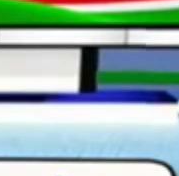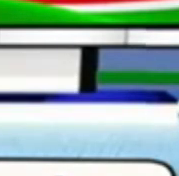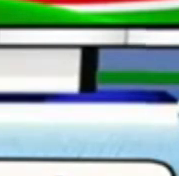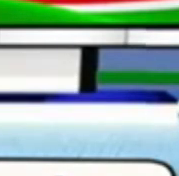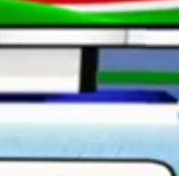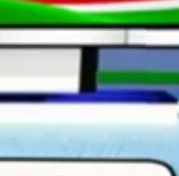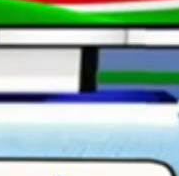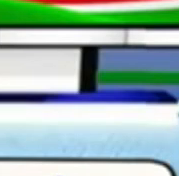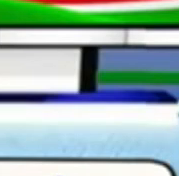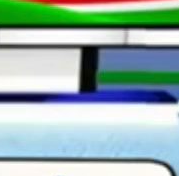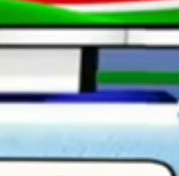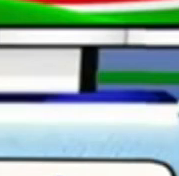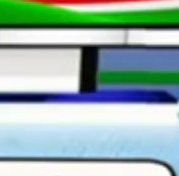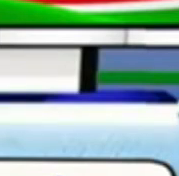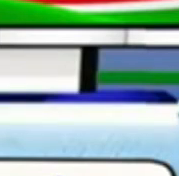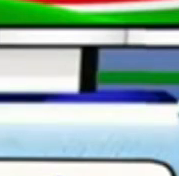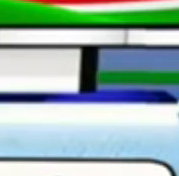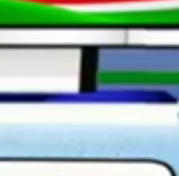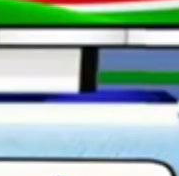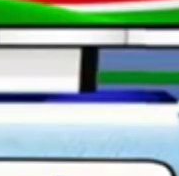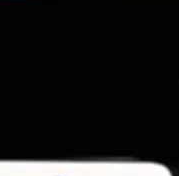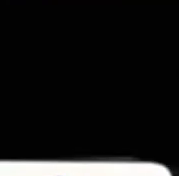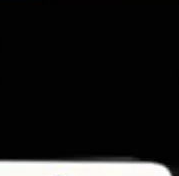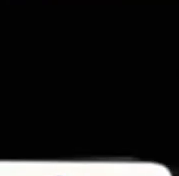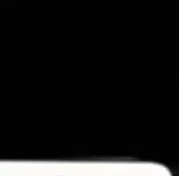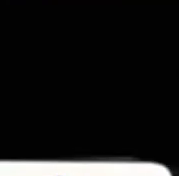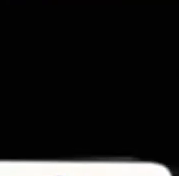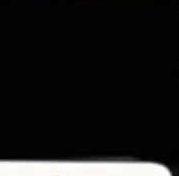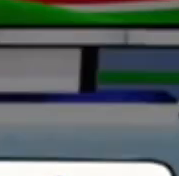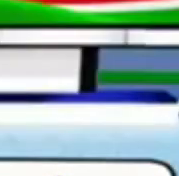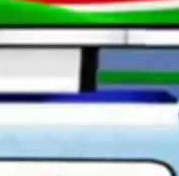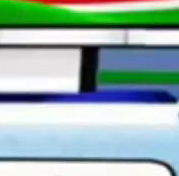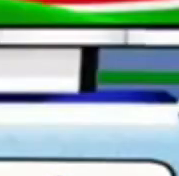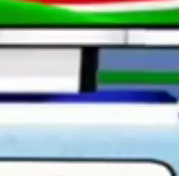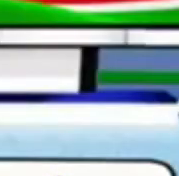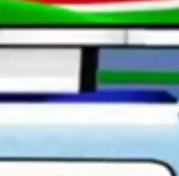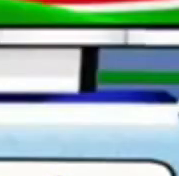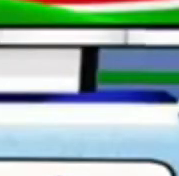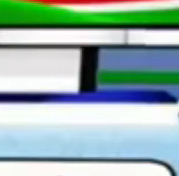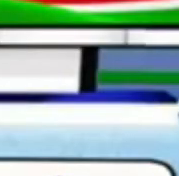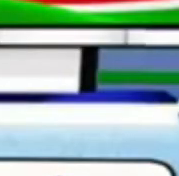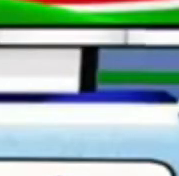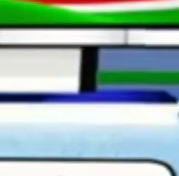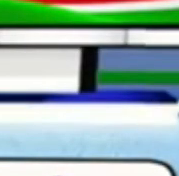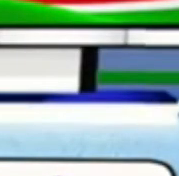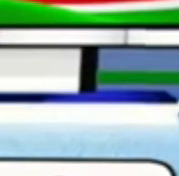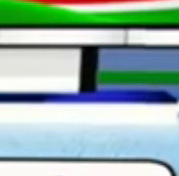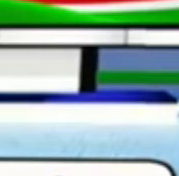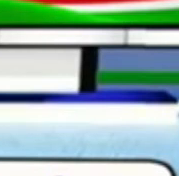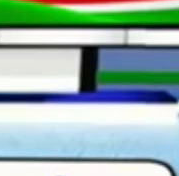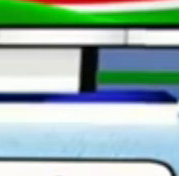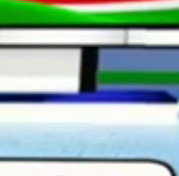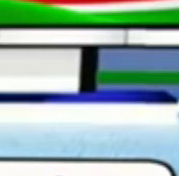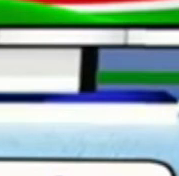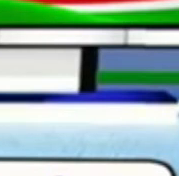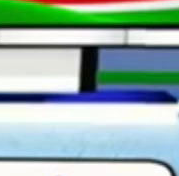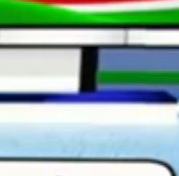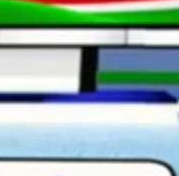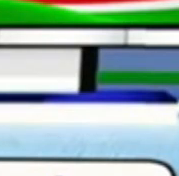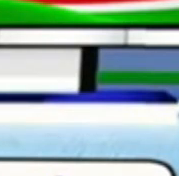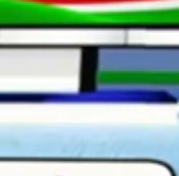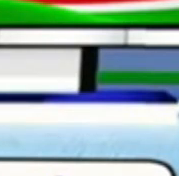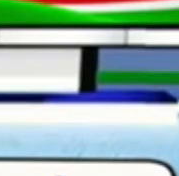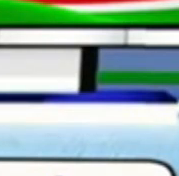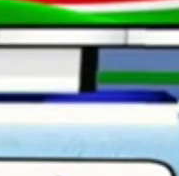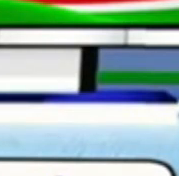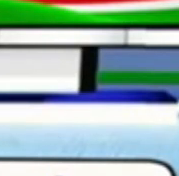amekuwa kiwete, amekuwa amelema mguu mmoja, na sahi ametema. Wakuja wameshika zile mikogojo kwa ofisi. And I thank God.